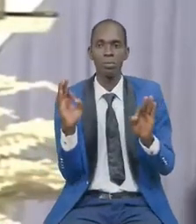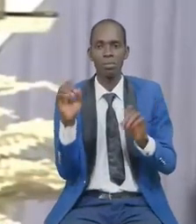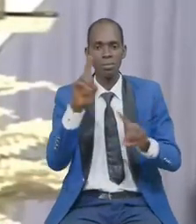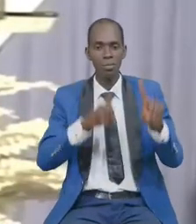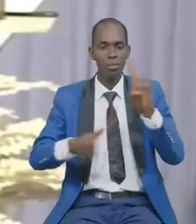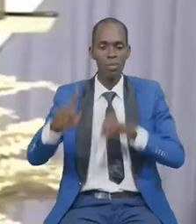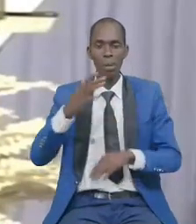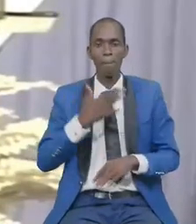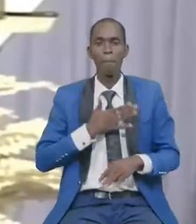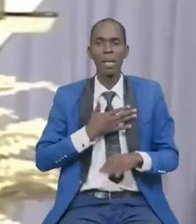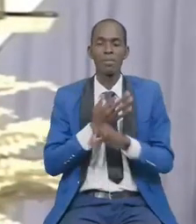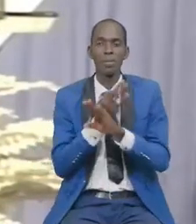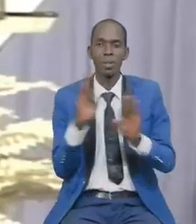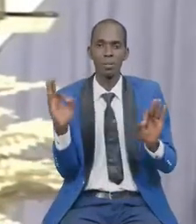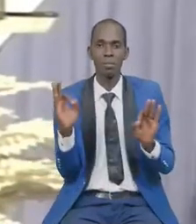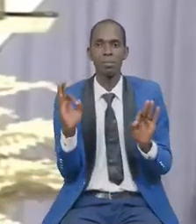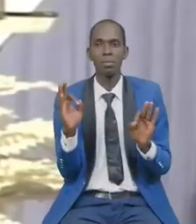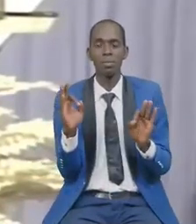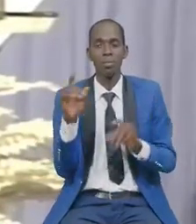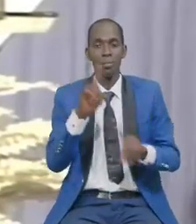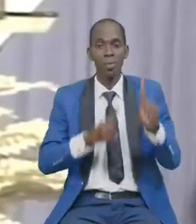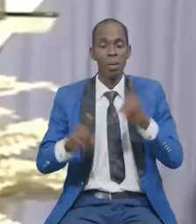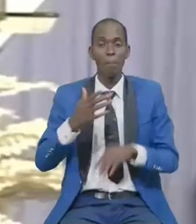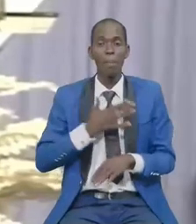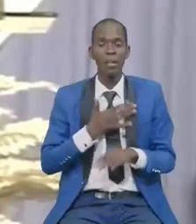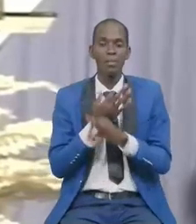liberté. Dis-le encore.